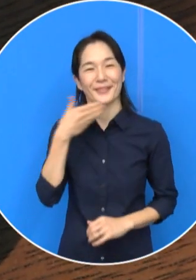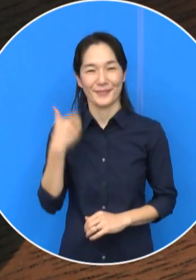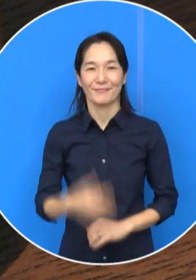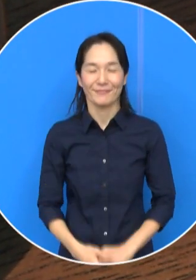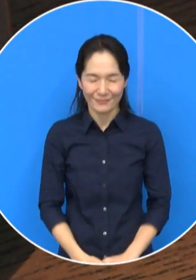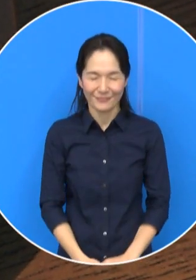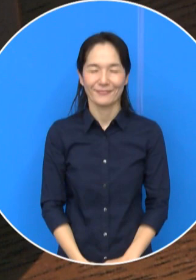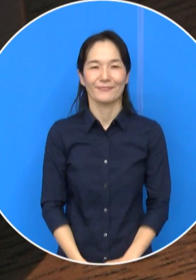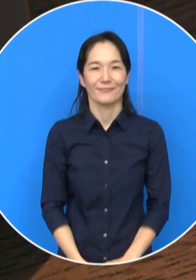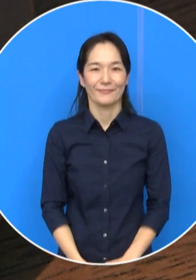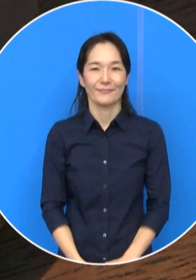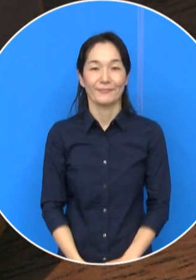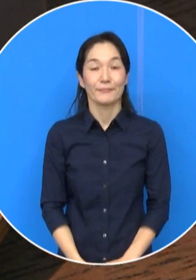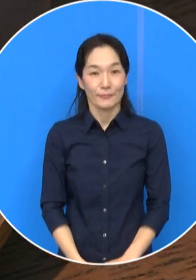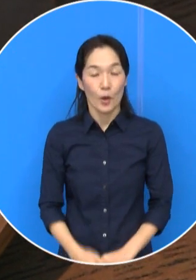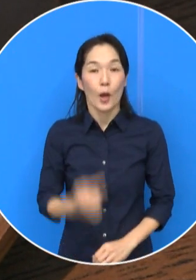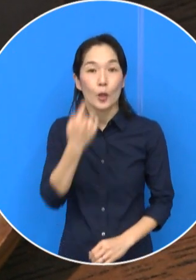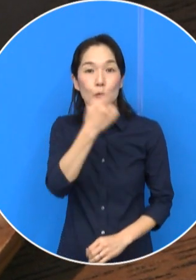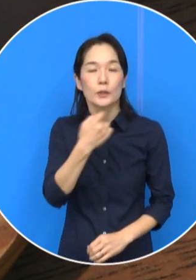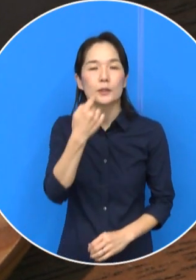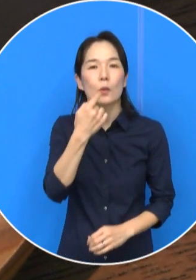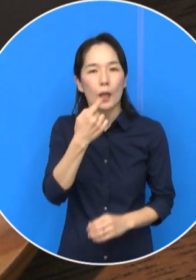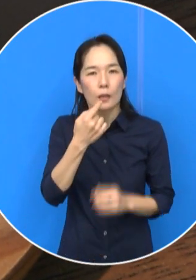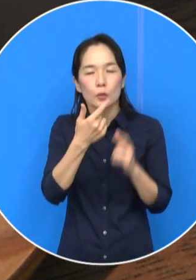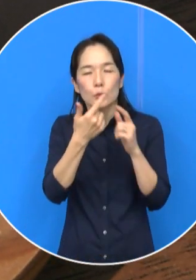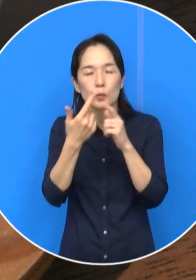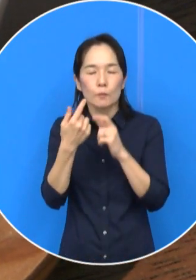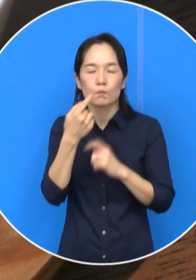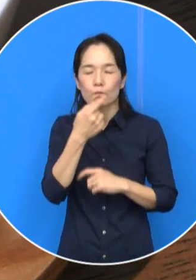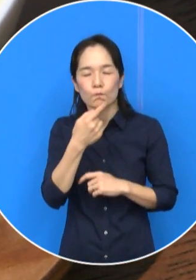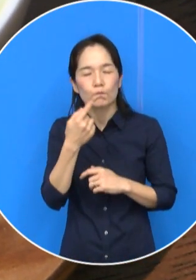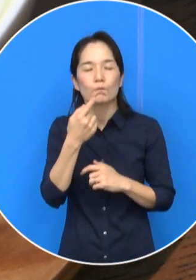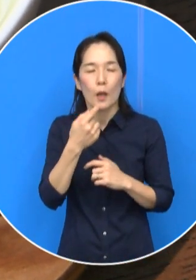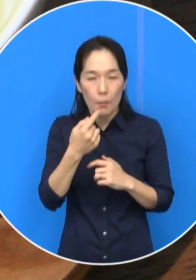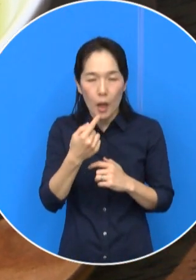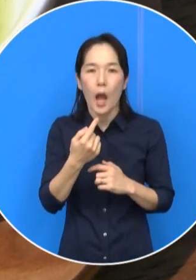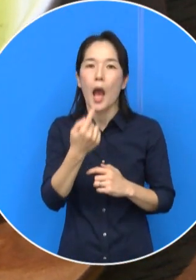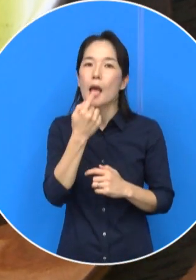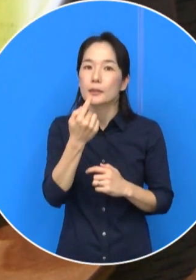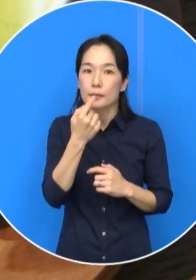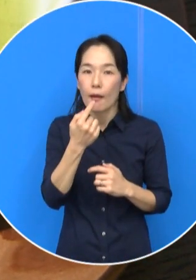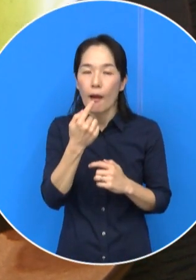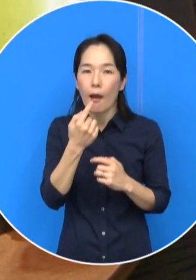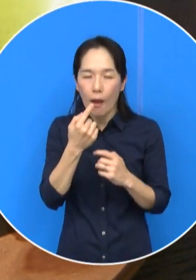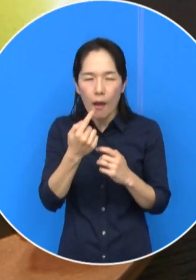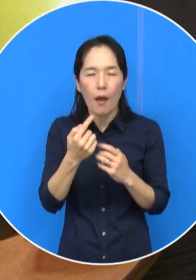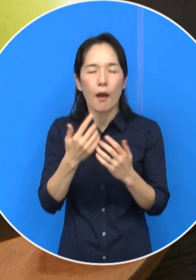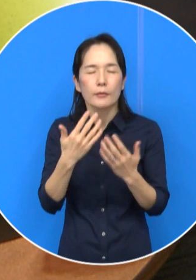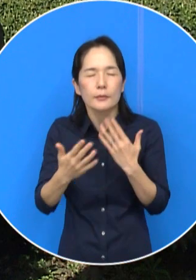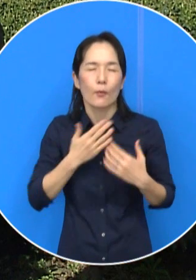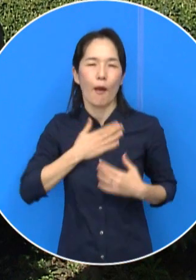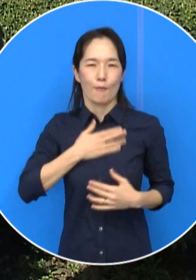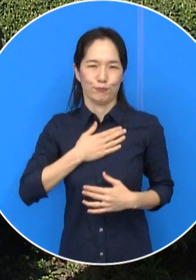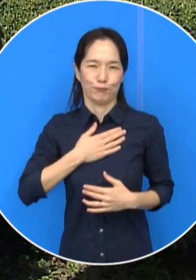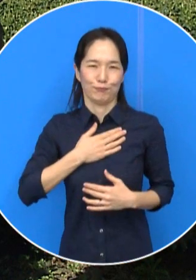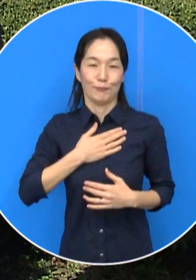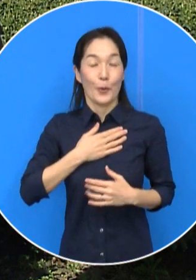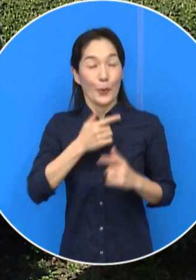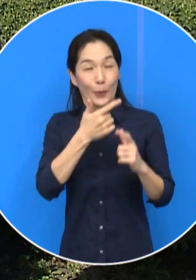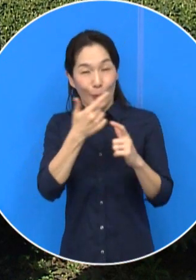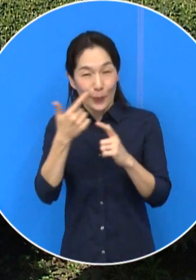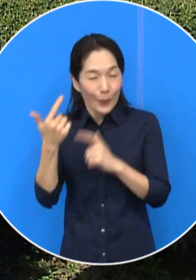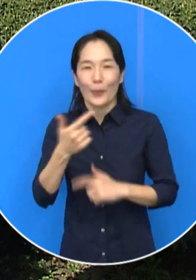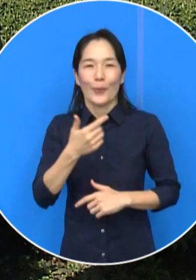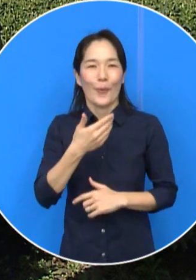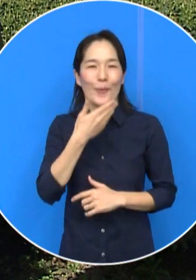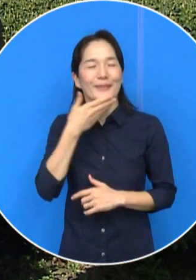い。こう口の中で転がせば転がすほど味がより伝わってきて、とっても美味